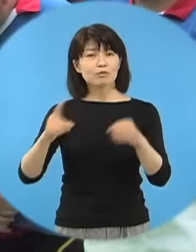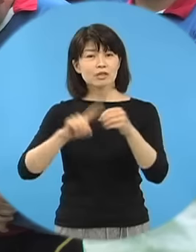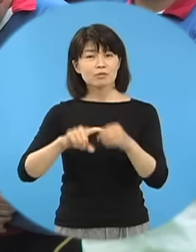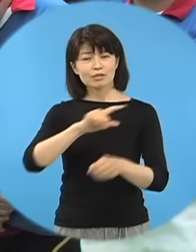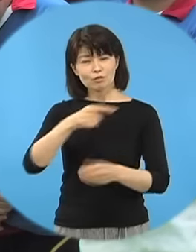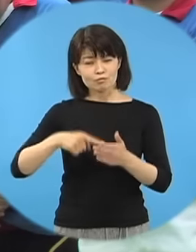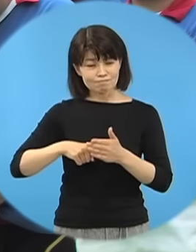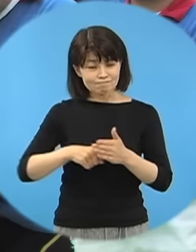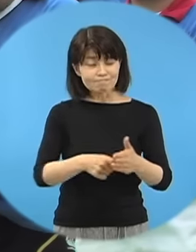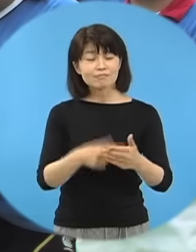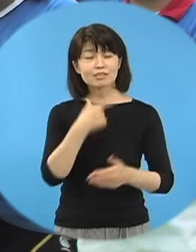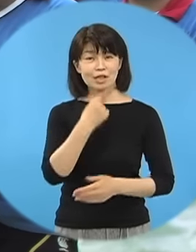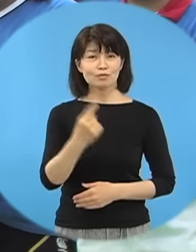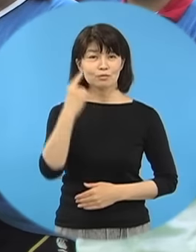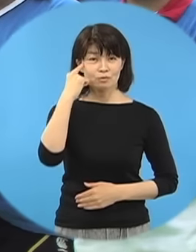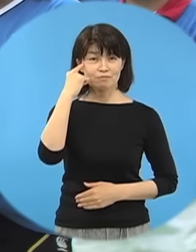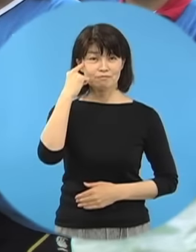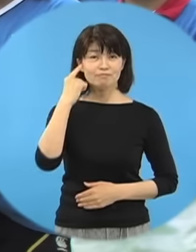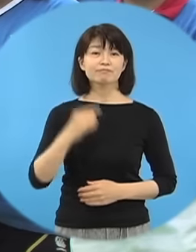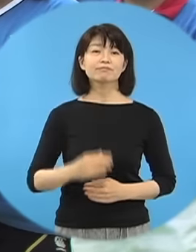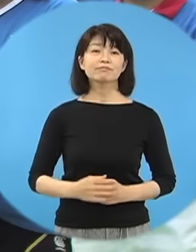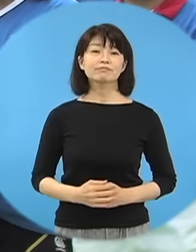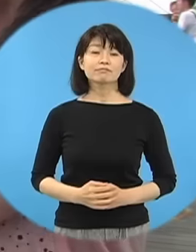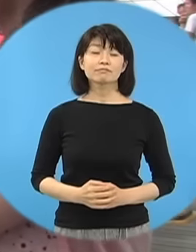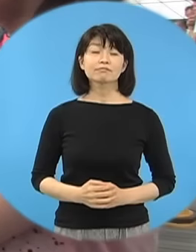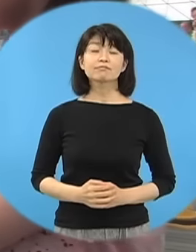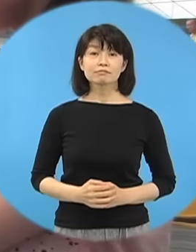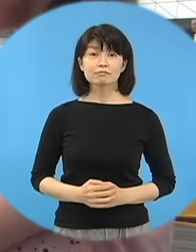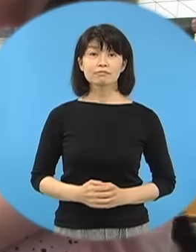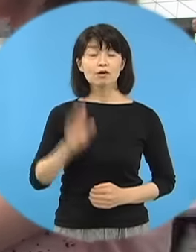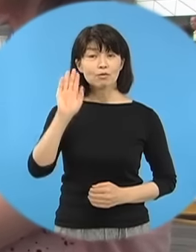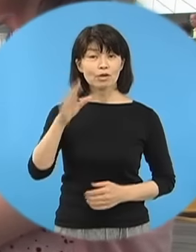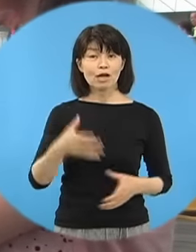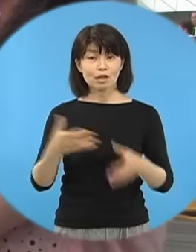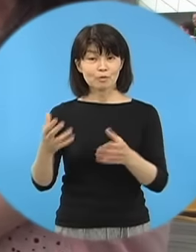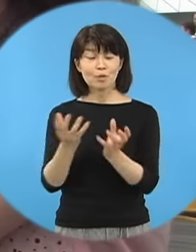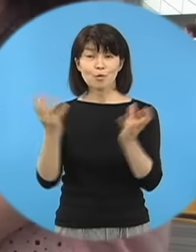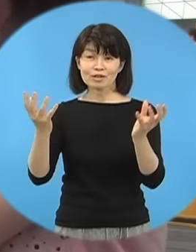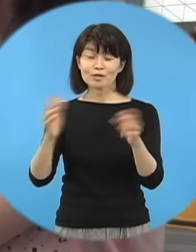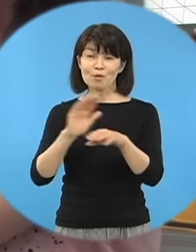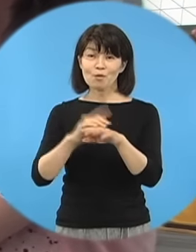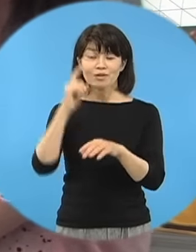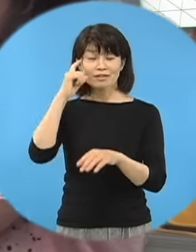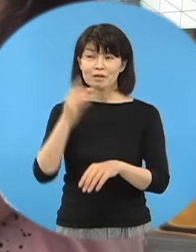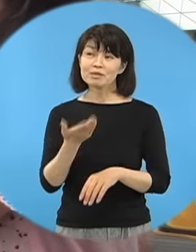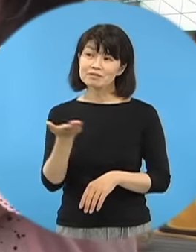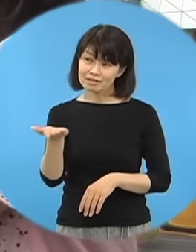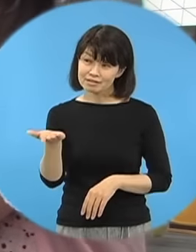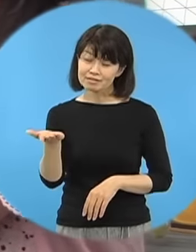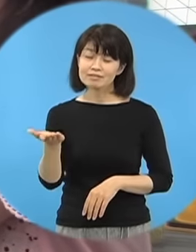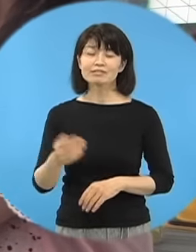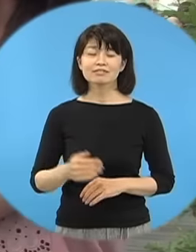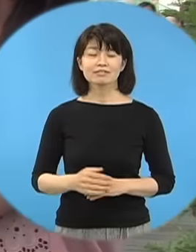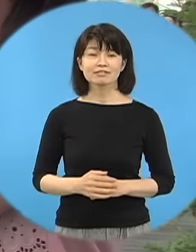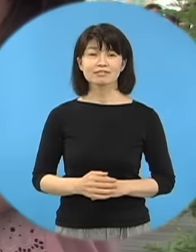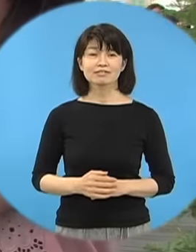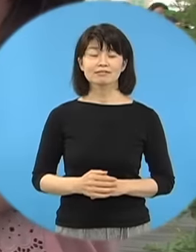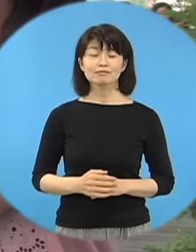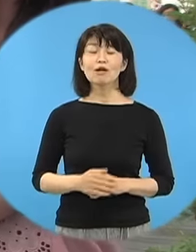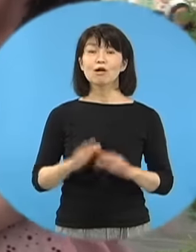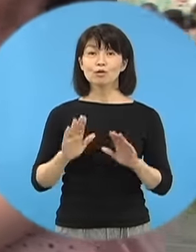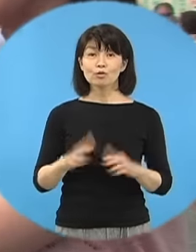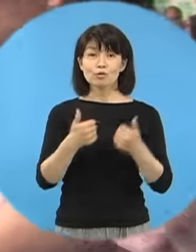はやますよしお願いしますこれからラグビー会をどのように盛り上げていきたいなとかいうのありますか日